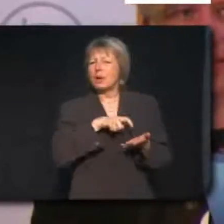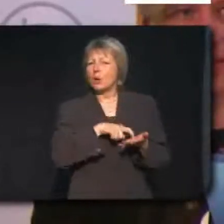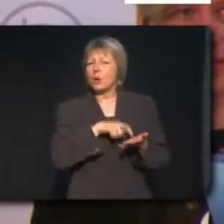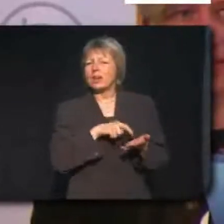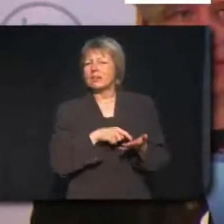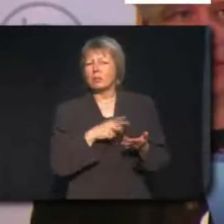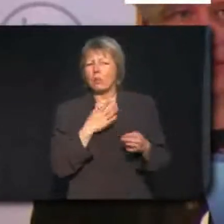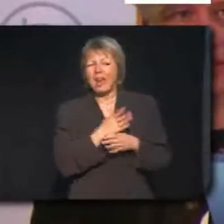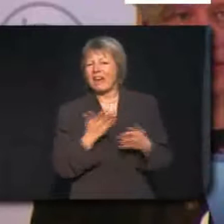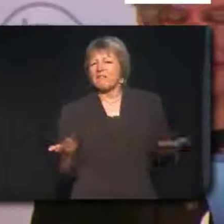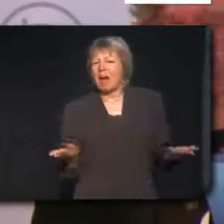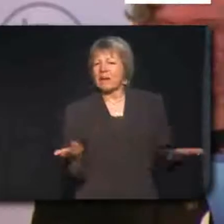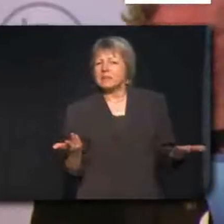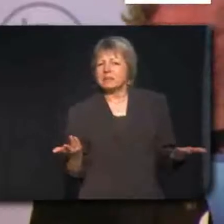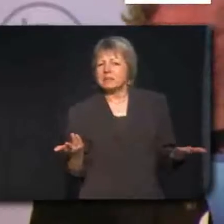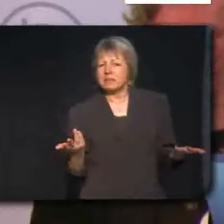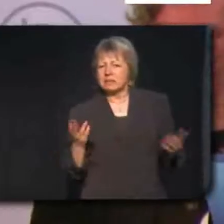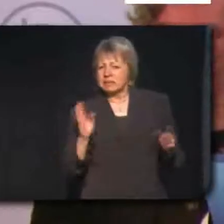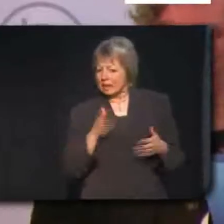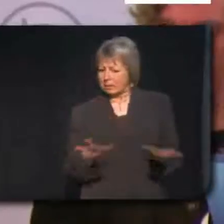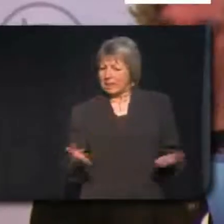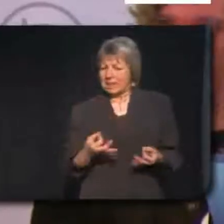geben kann es tut mir leid